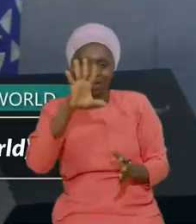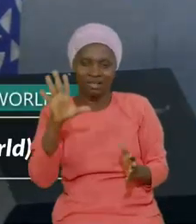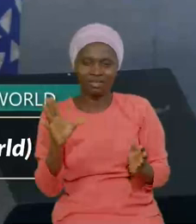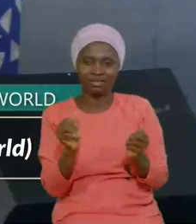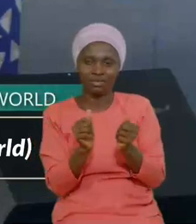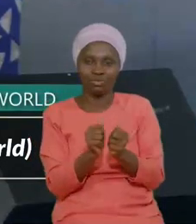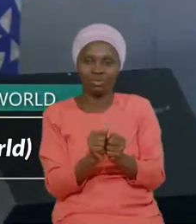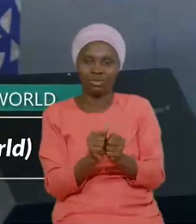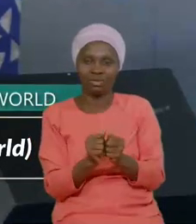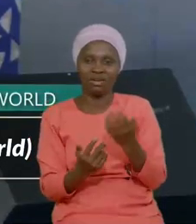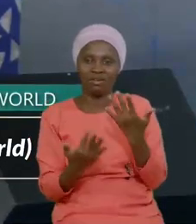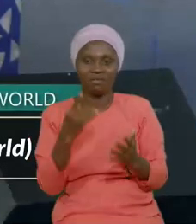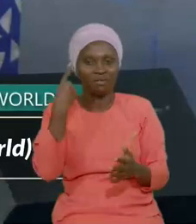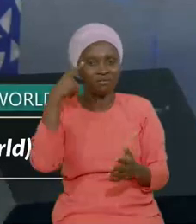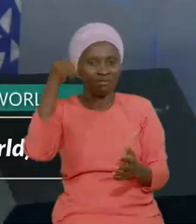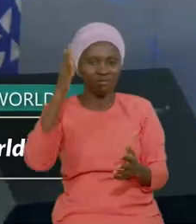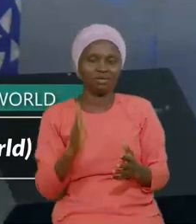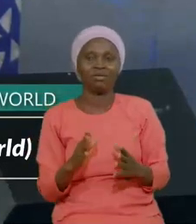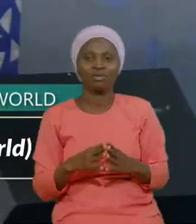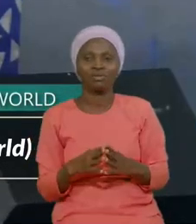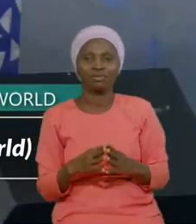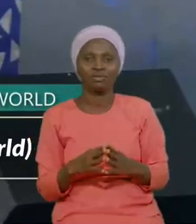Deuxièmement, allume avec le feu pour Dieu.